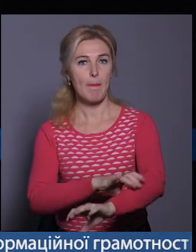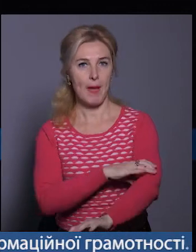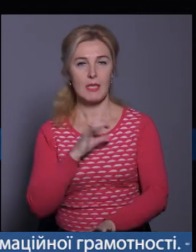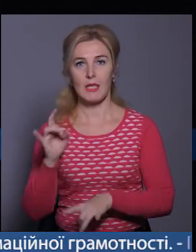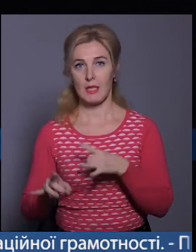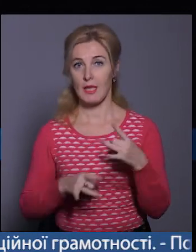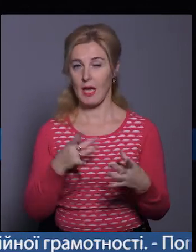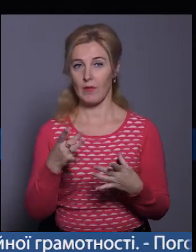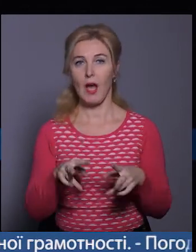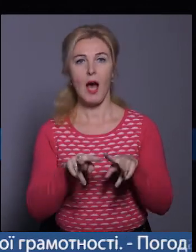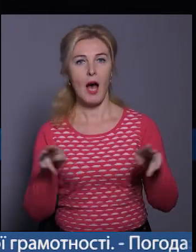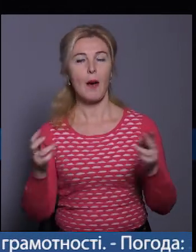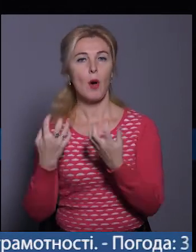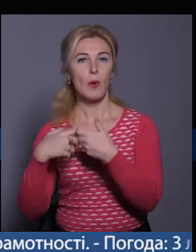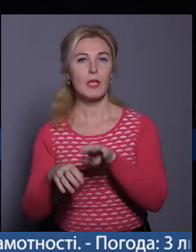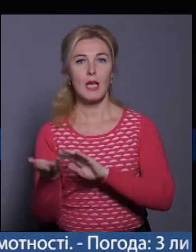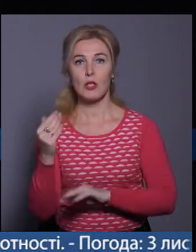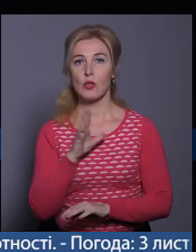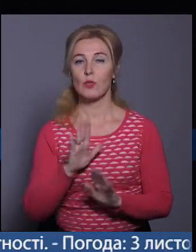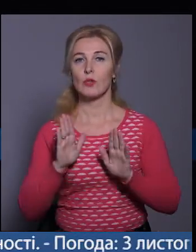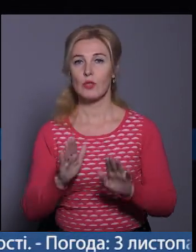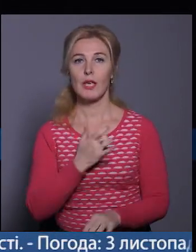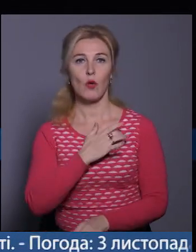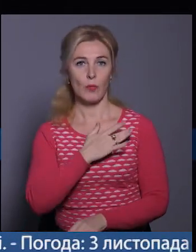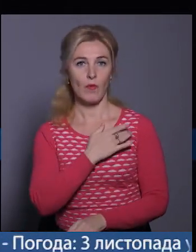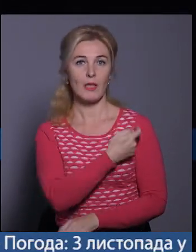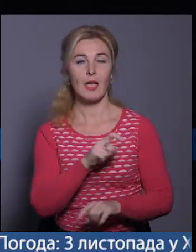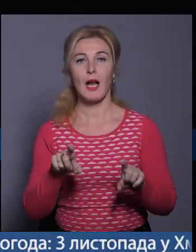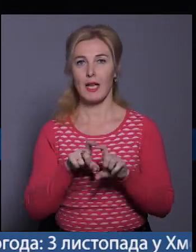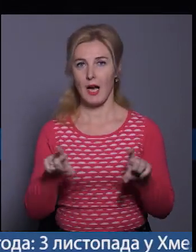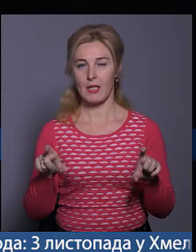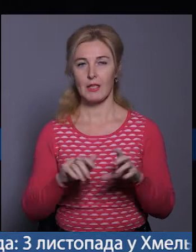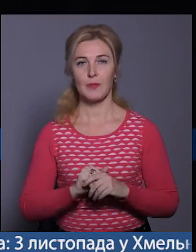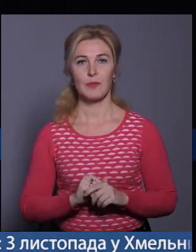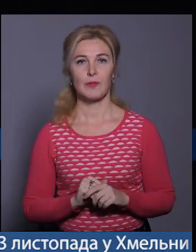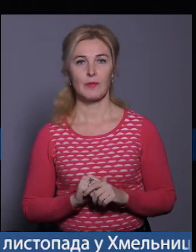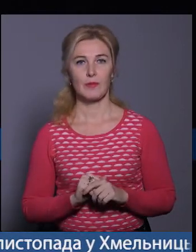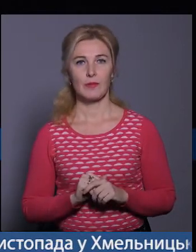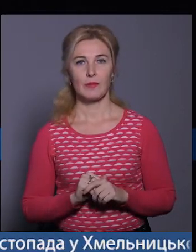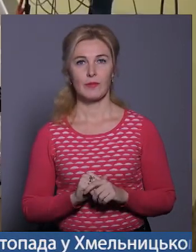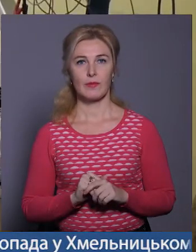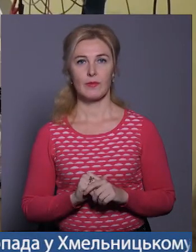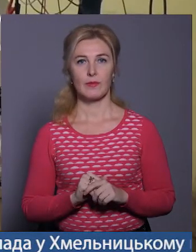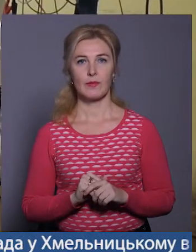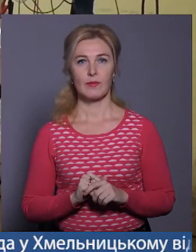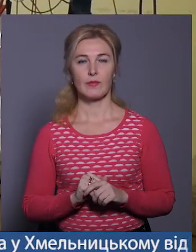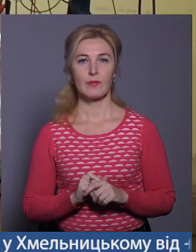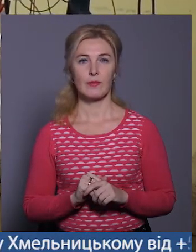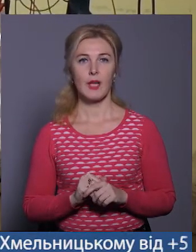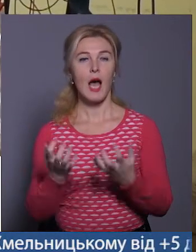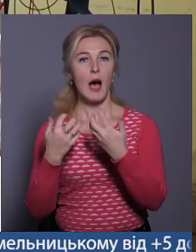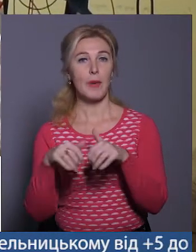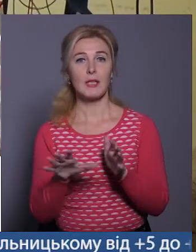нервів. Подібні апарати раніше були тільки у приватних лікарнях. Олександра Семенюк з деталями.